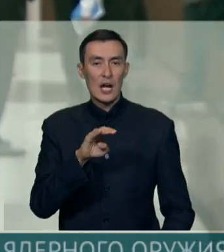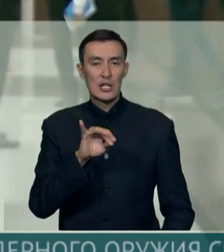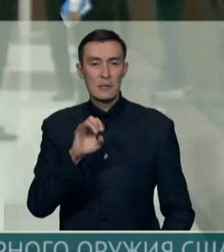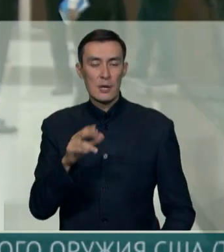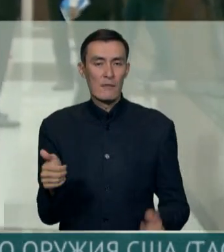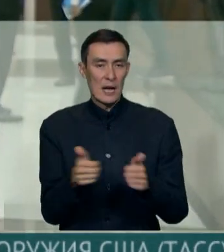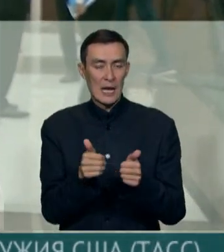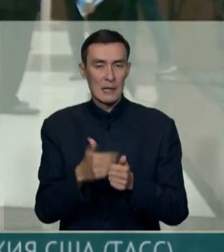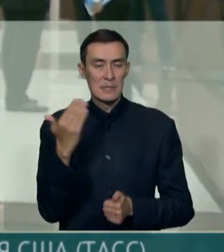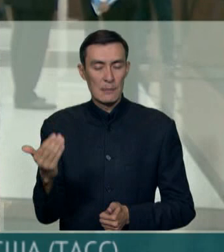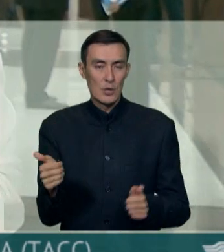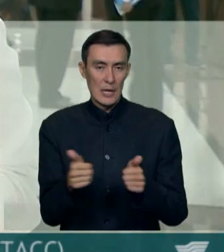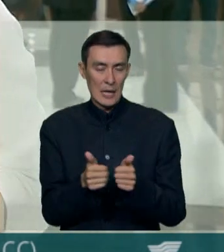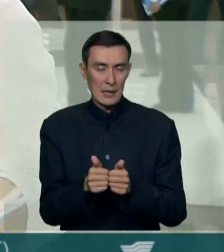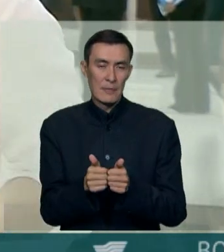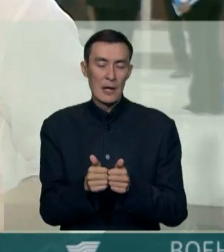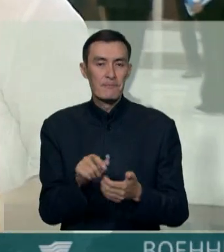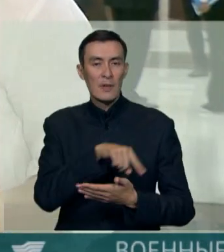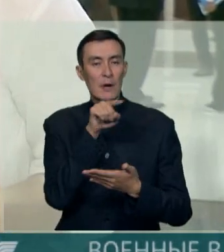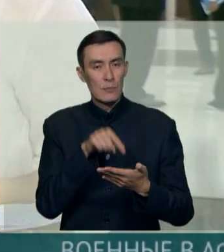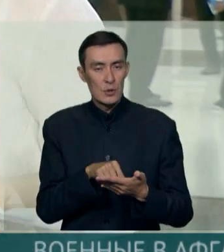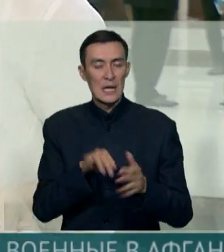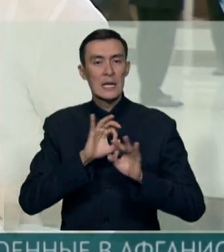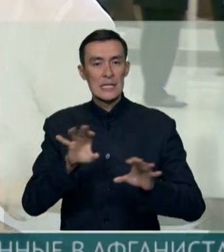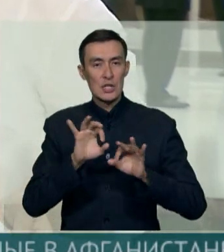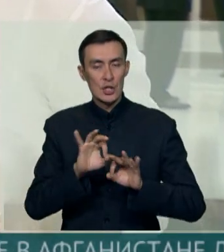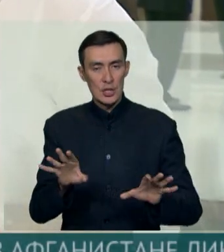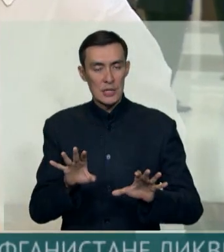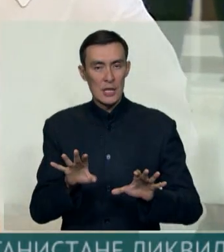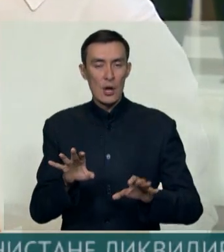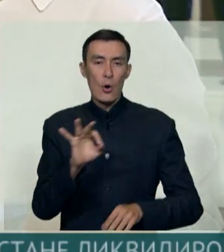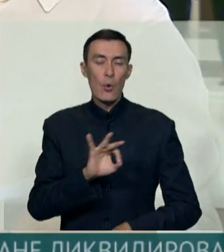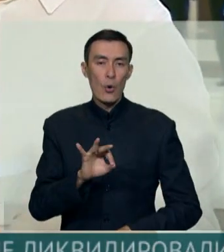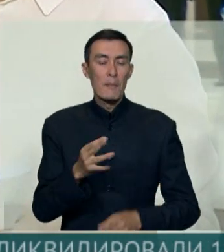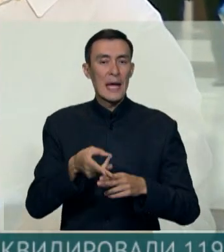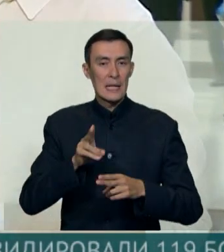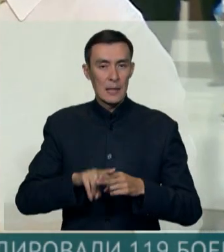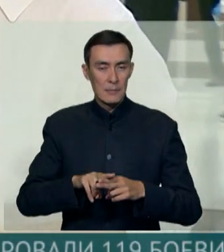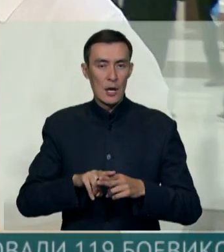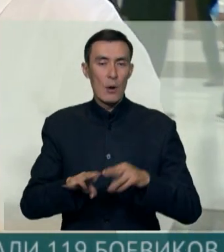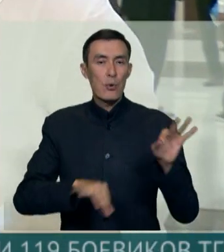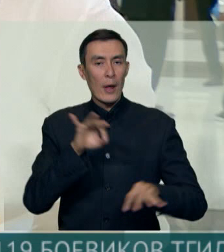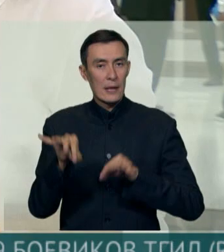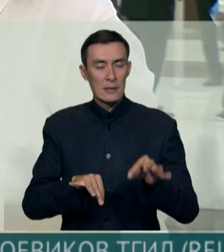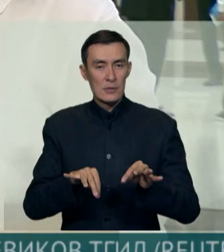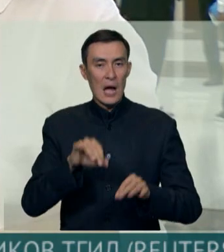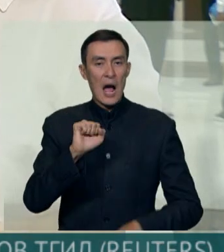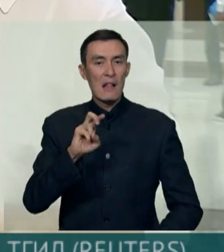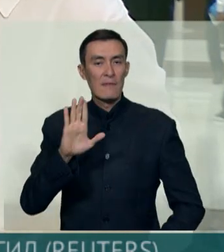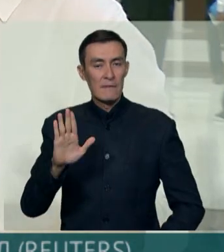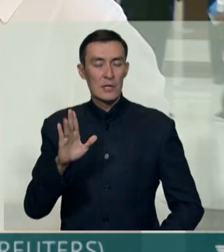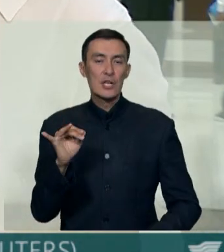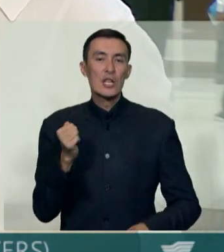сейчас рядом со мной. Ерден задал, расскажите пару слов вот о самом проекте алфавита и насколько